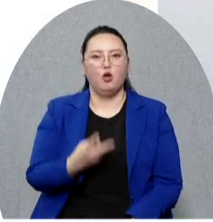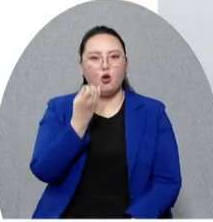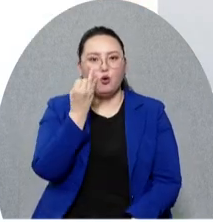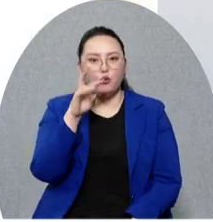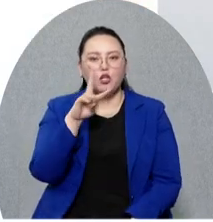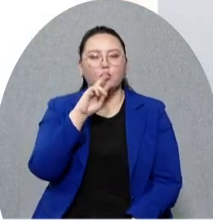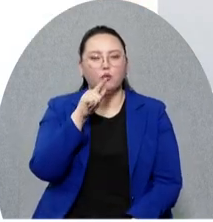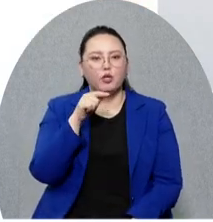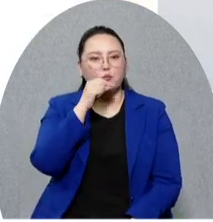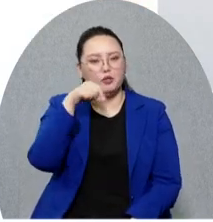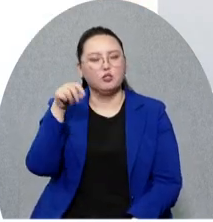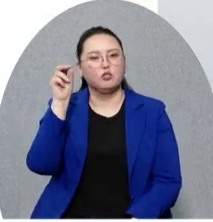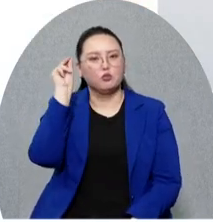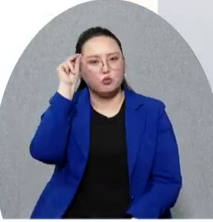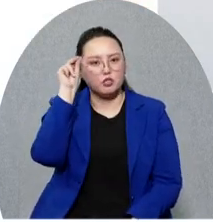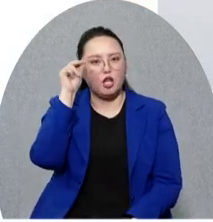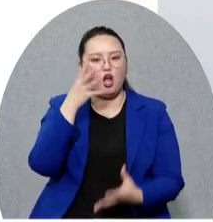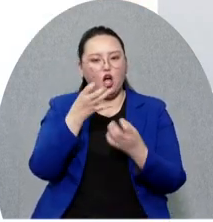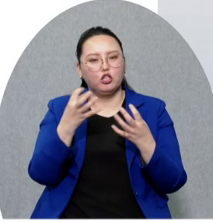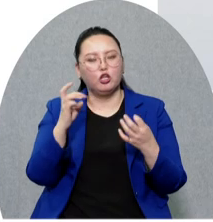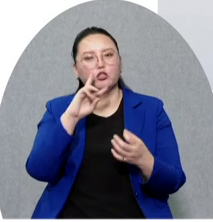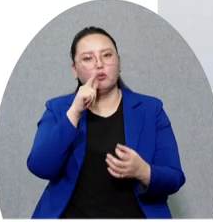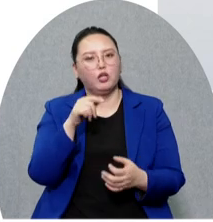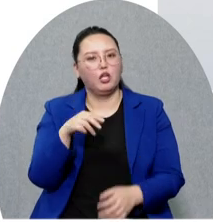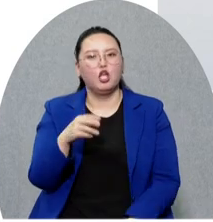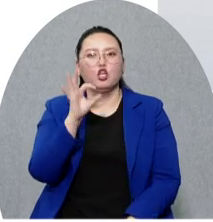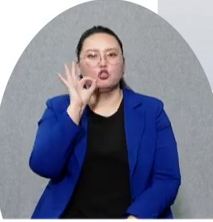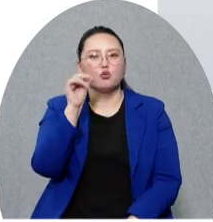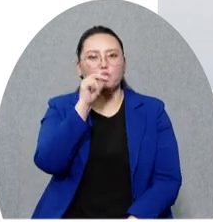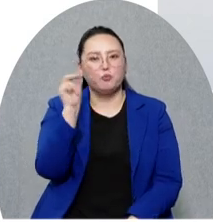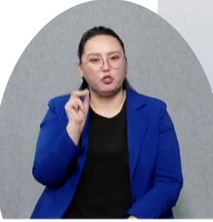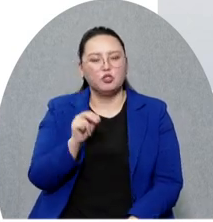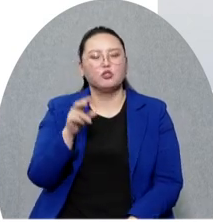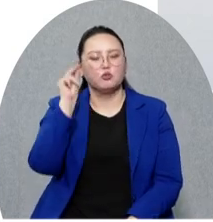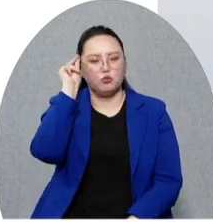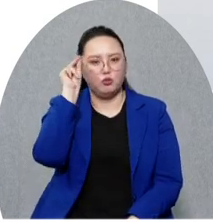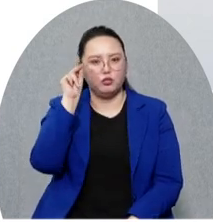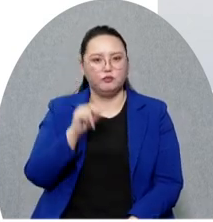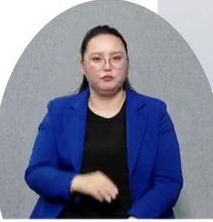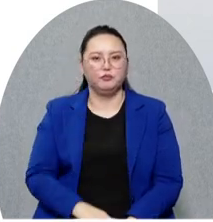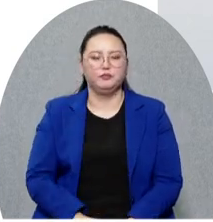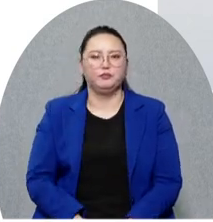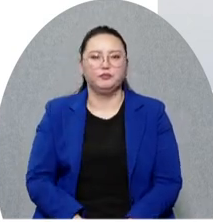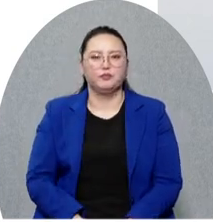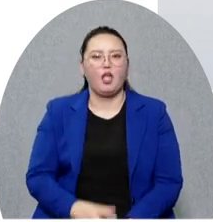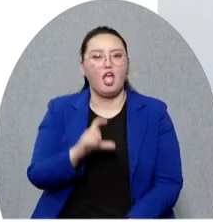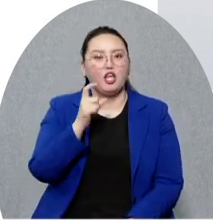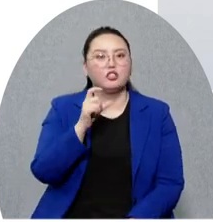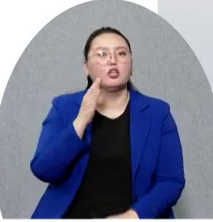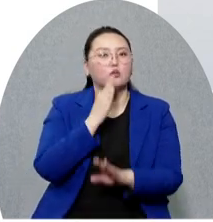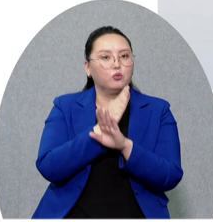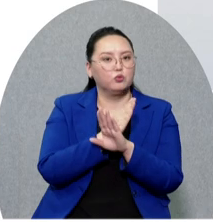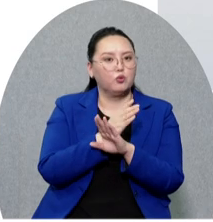бичиж сурсанаар маш олон үйл үгийг алдаагүй зөв бичих боломжтой. Тэгэхээр тухайн үг маань ихшгээр төгсөж